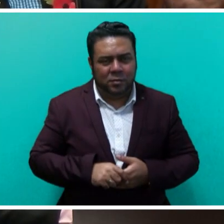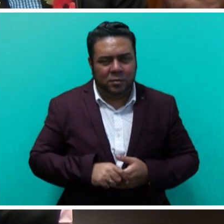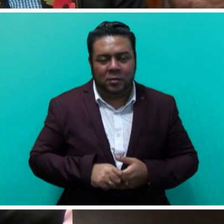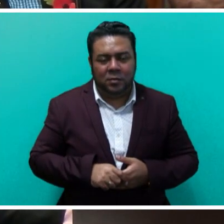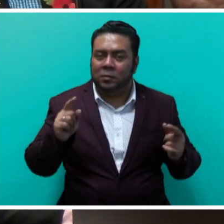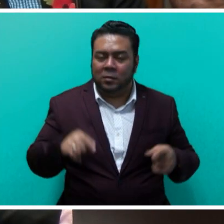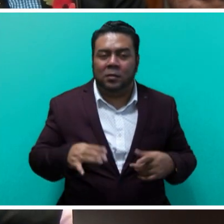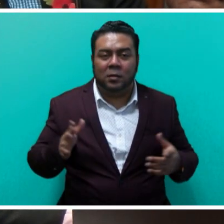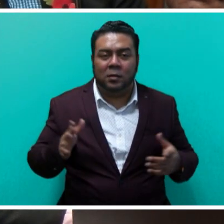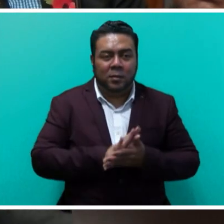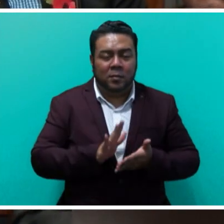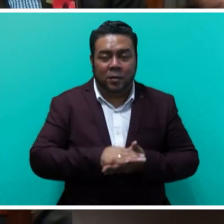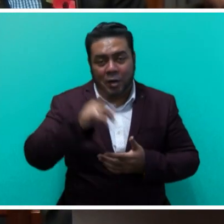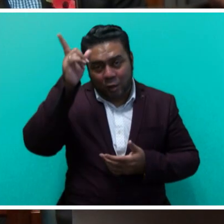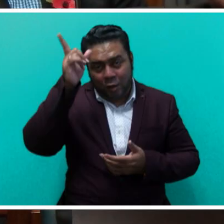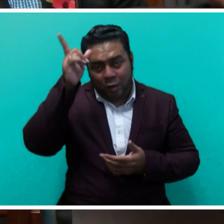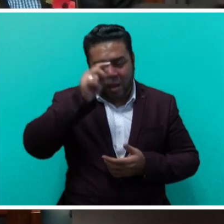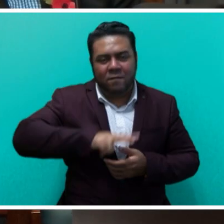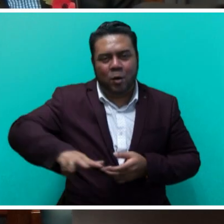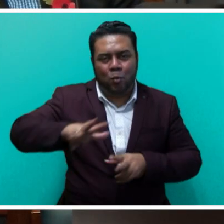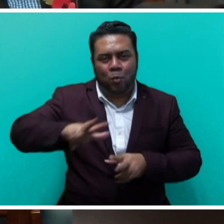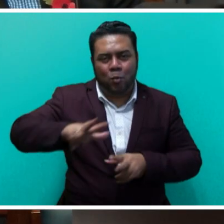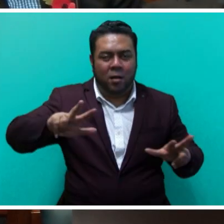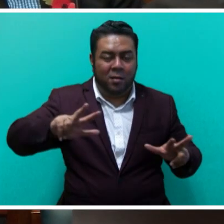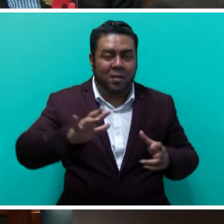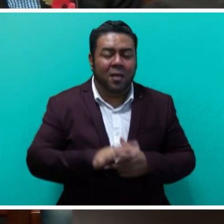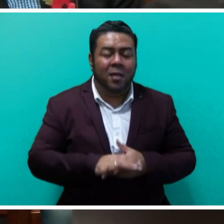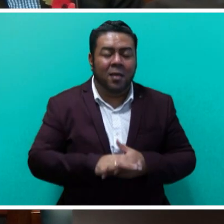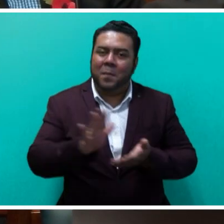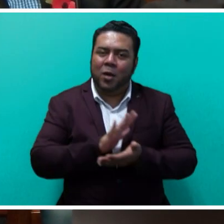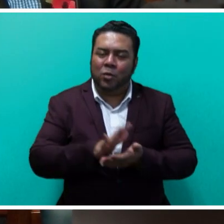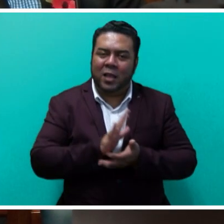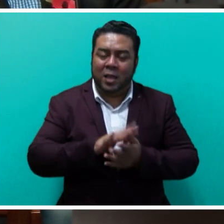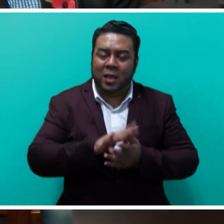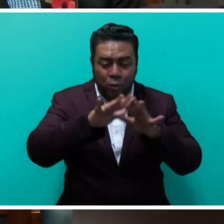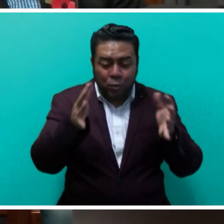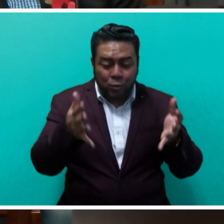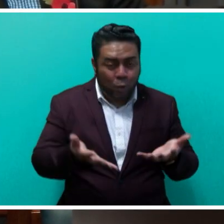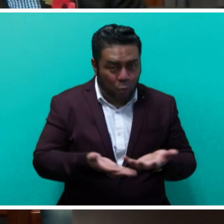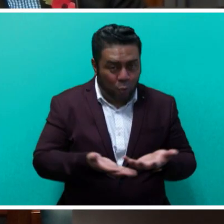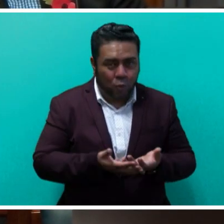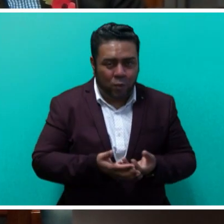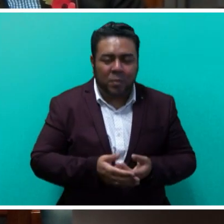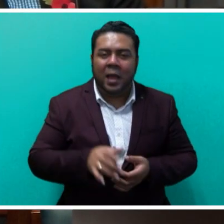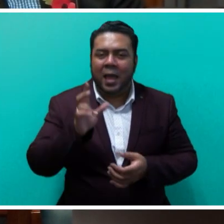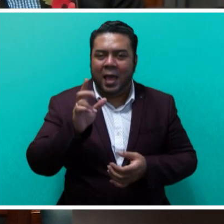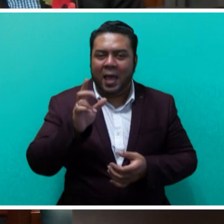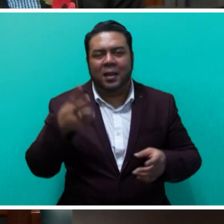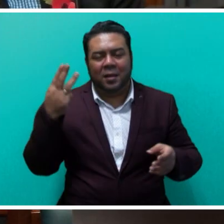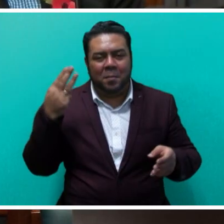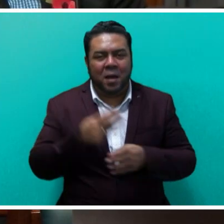marautaki na singa ni taukei ni vanua ka dau marautaki e vuravura taudoko e na vula ka